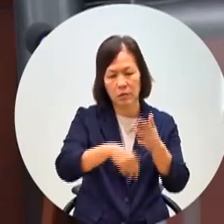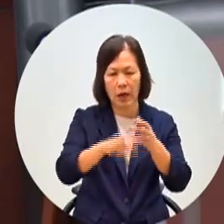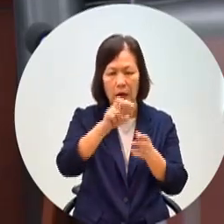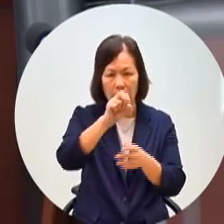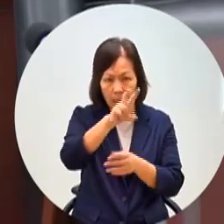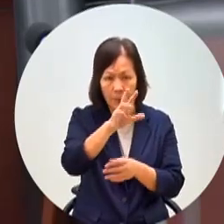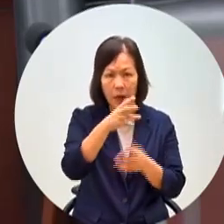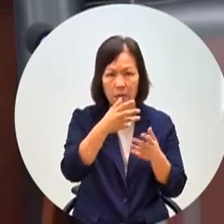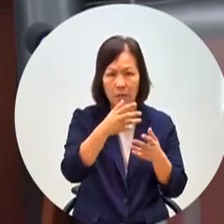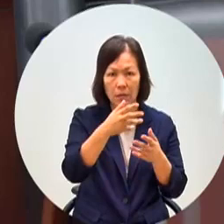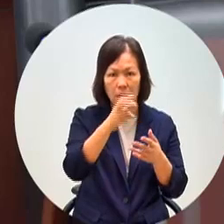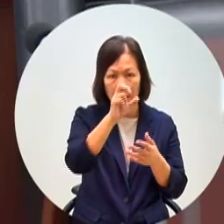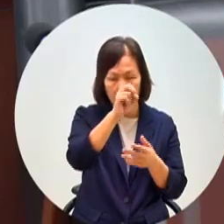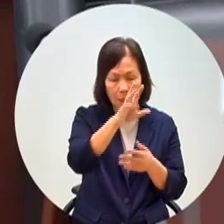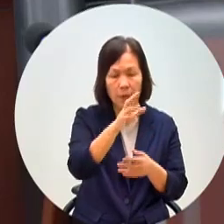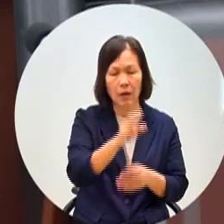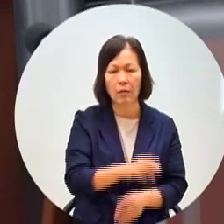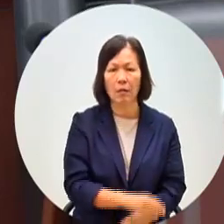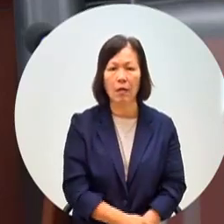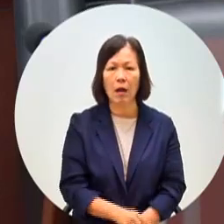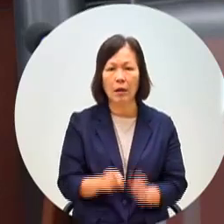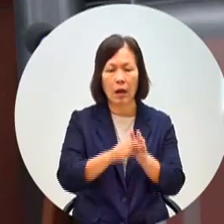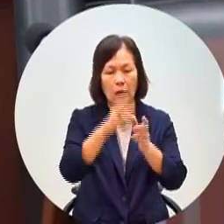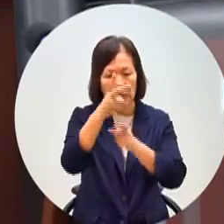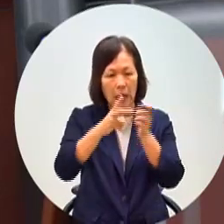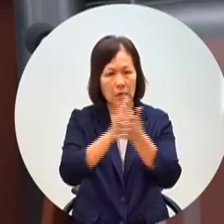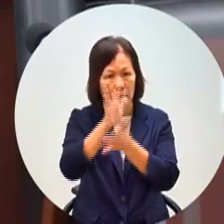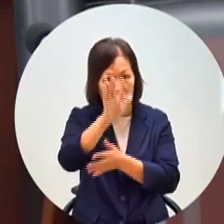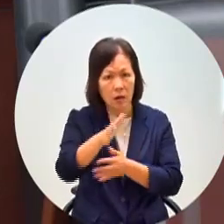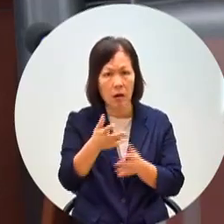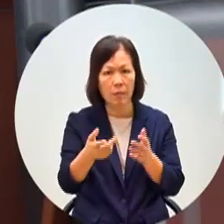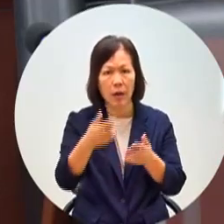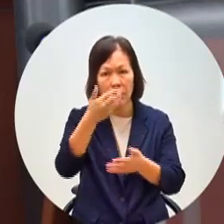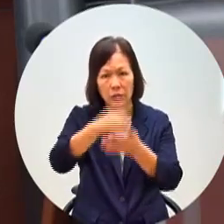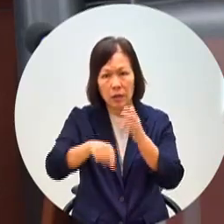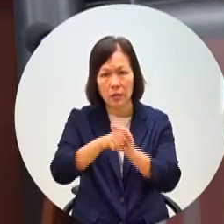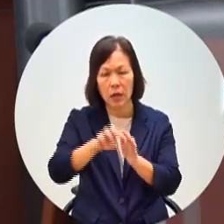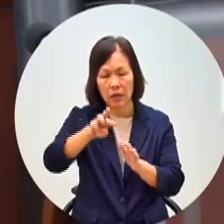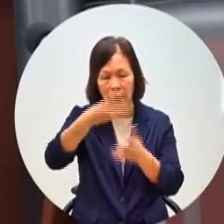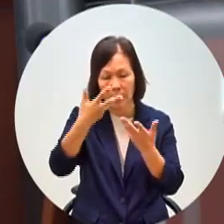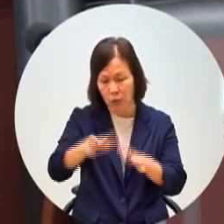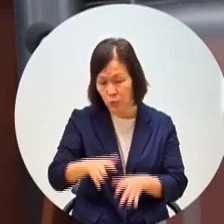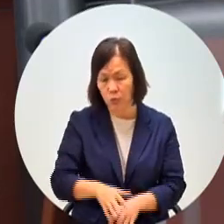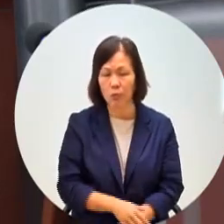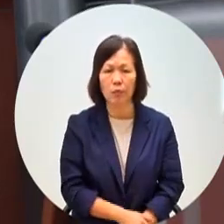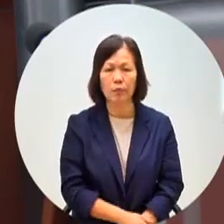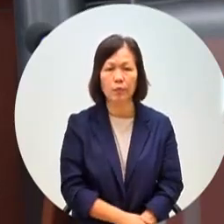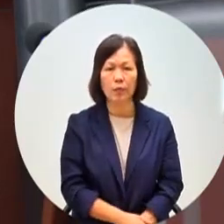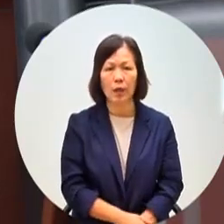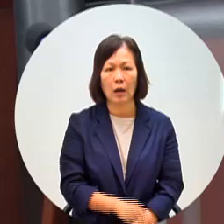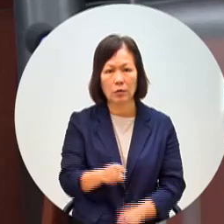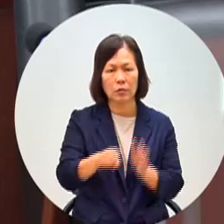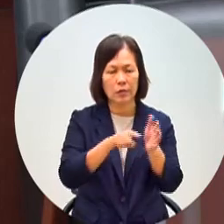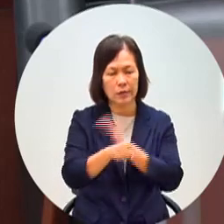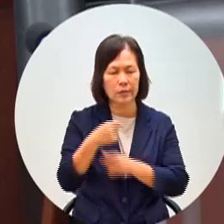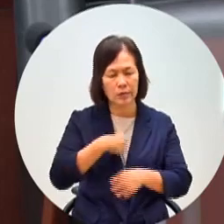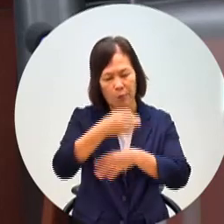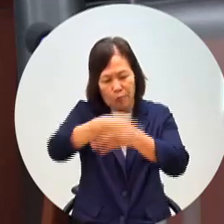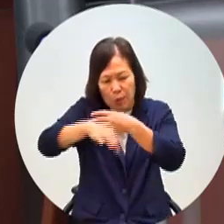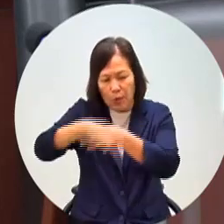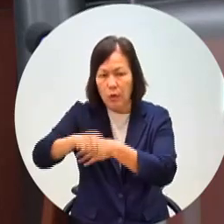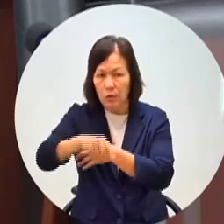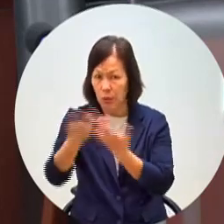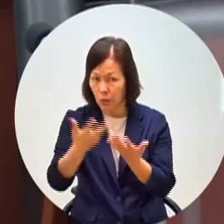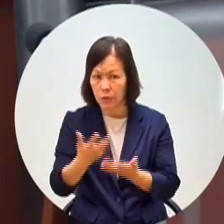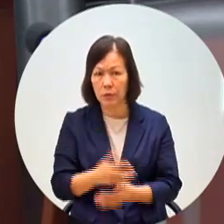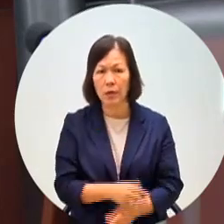他做了200个，然后过了2年只剩下300多，所以一直有匮乏的问题。所以也希